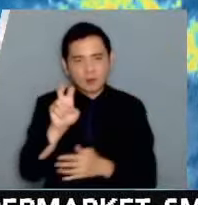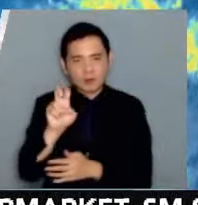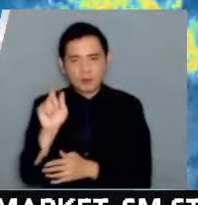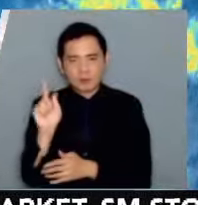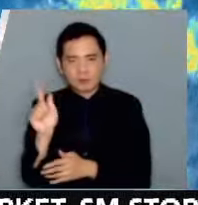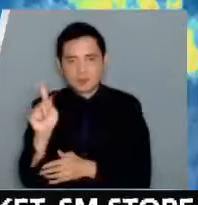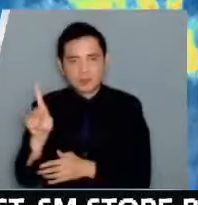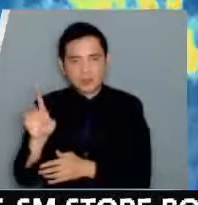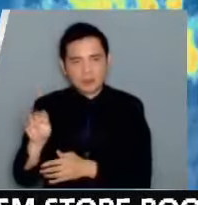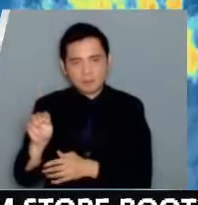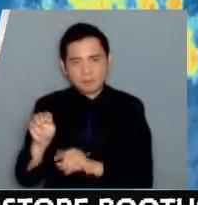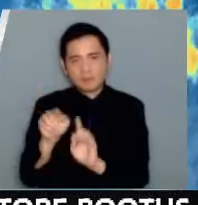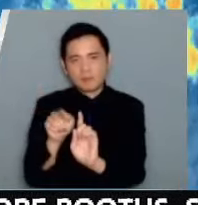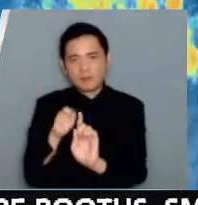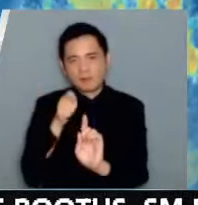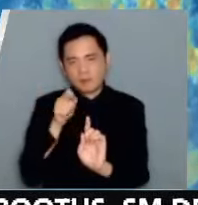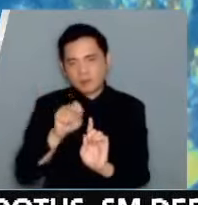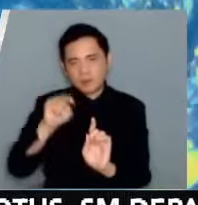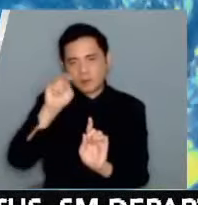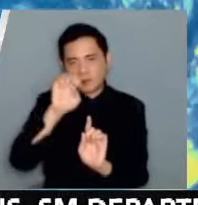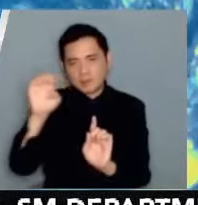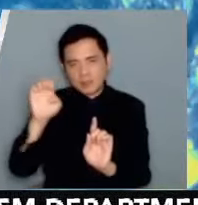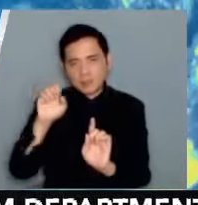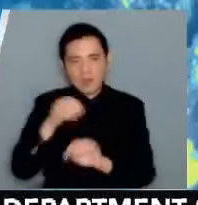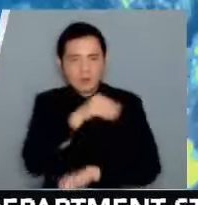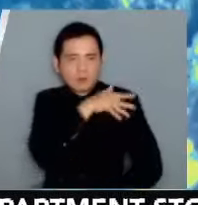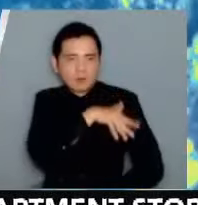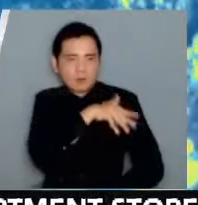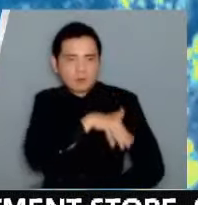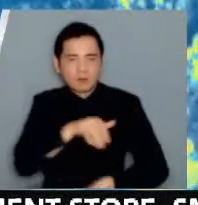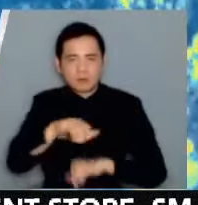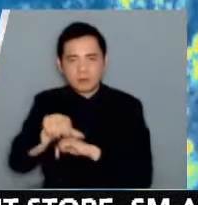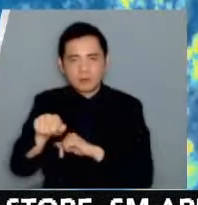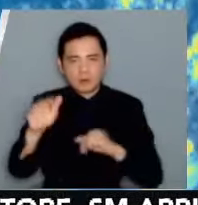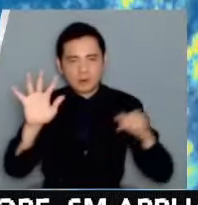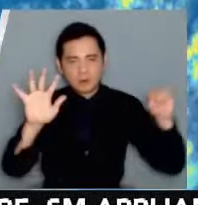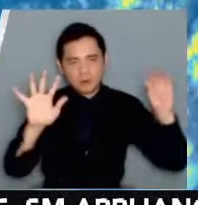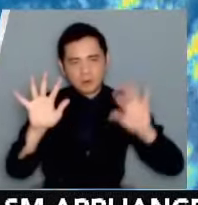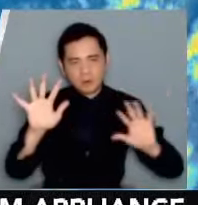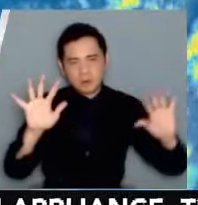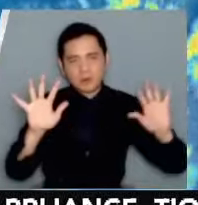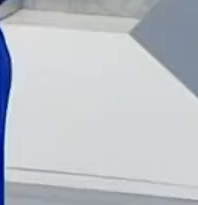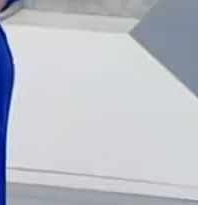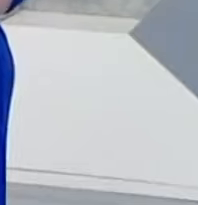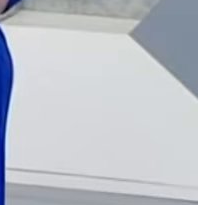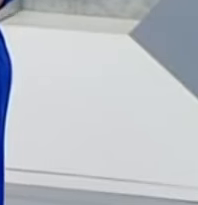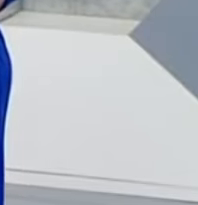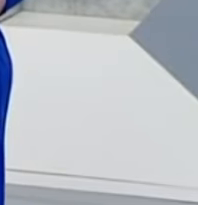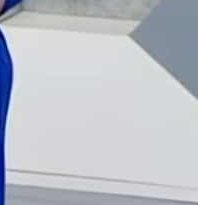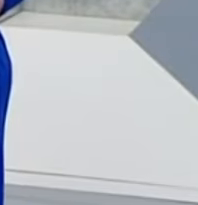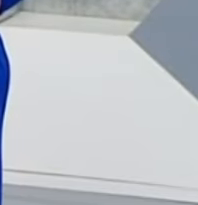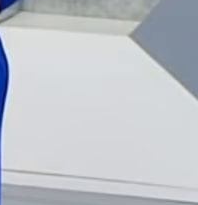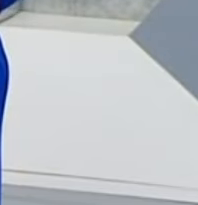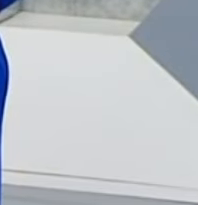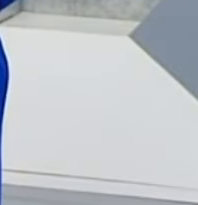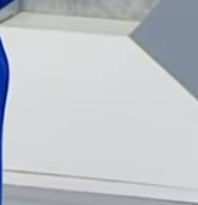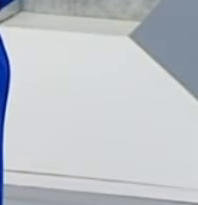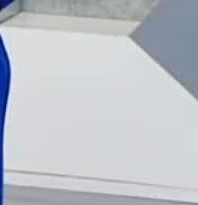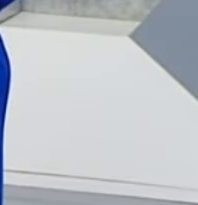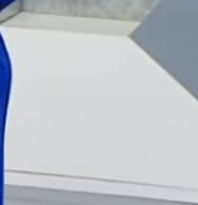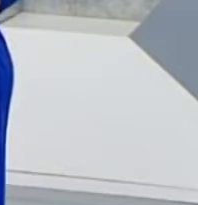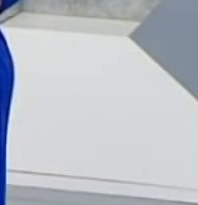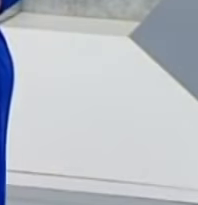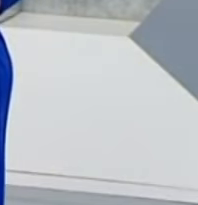northeast ng apar Cagayan mababa rin naman ang tansa nitong maging isang bagyo kapuso para sa mga